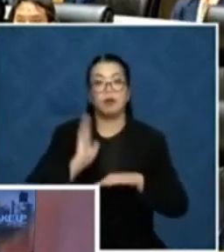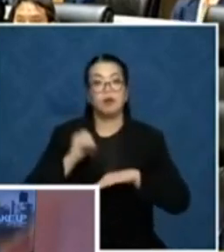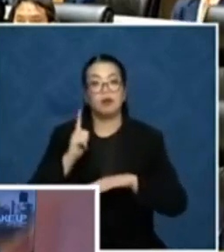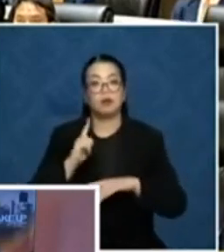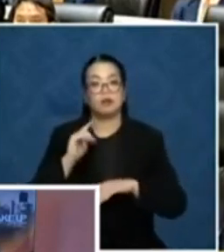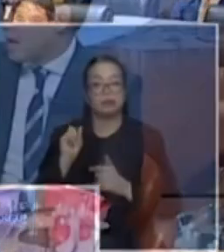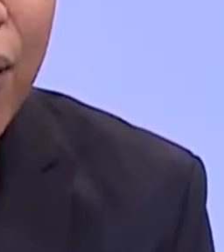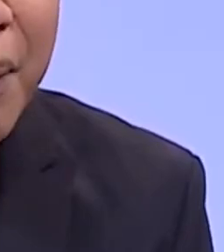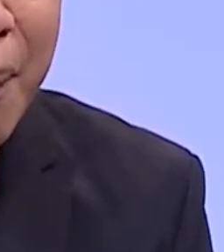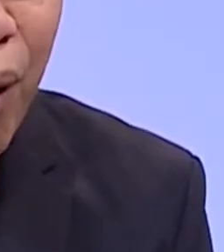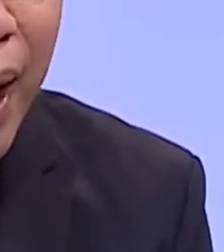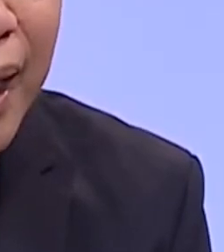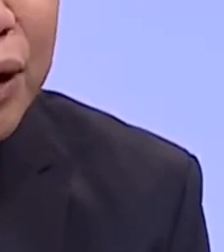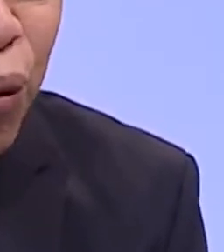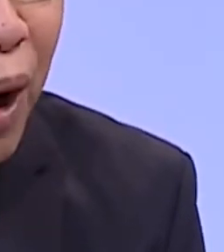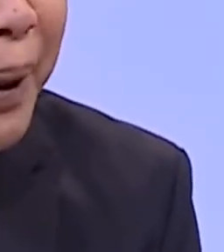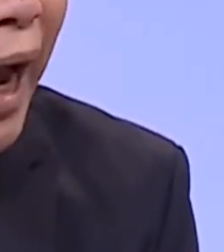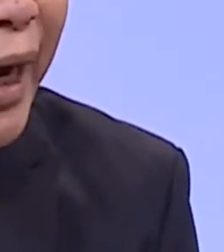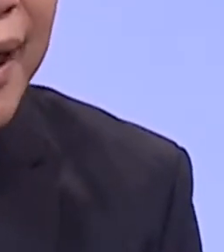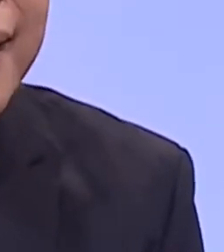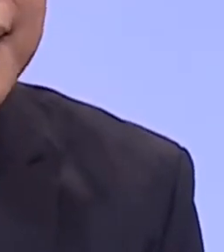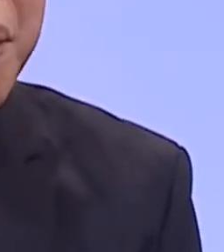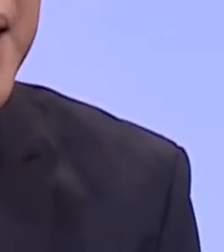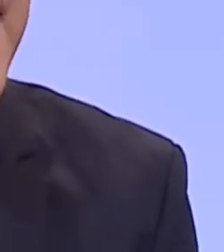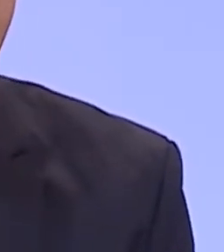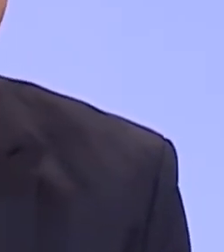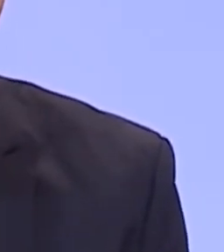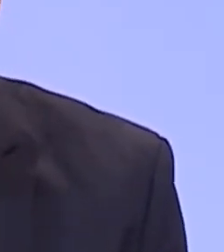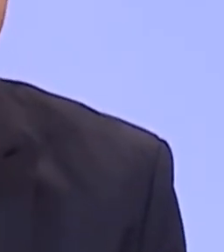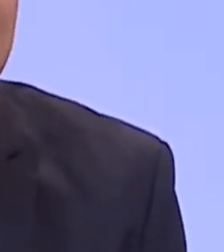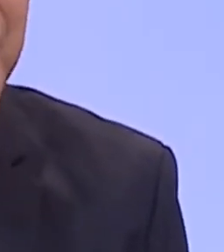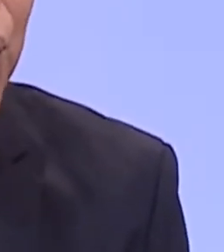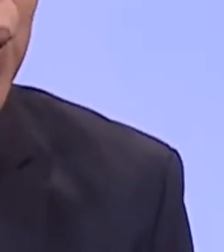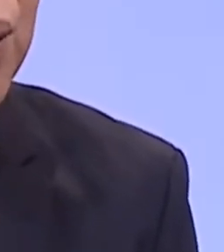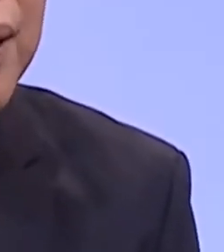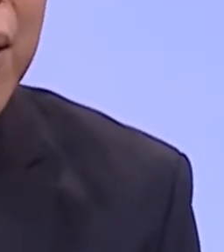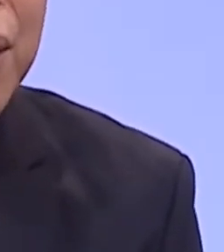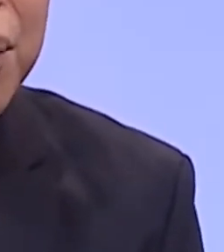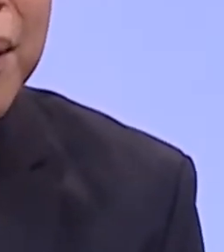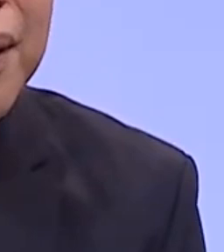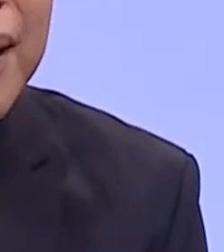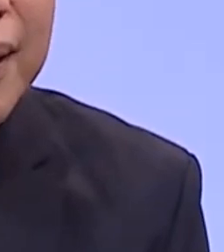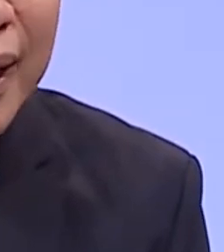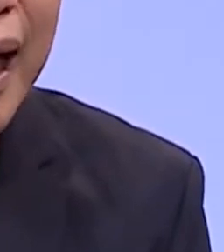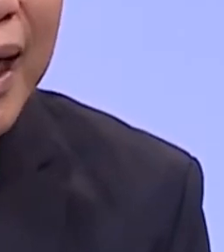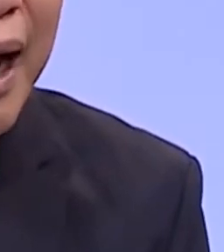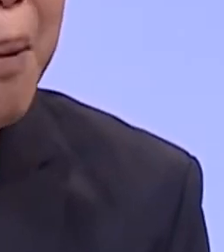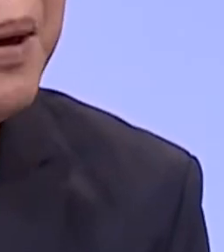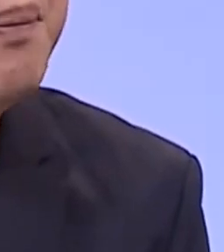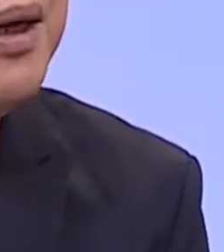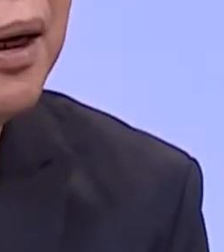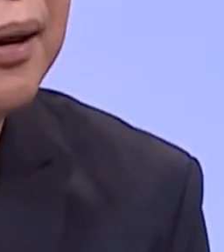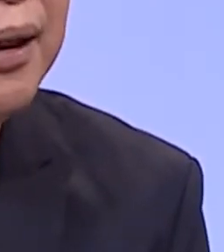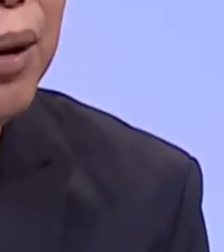คิดว่าคุณฉลาดกว่าคนอื่นหรอวะเราก็ไม่ได้บอกว่าชัวร์เพื่อไทยทำได้แน่อะไรเงี้ยนะมันก็ไม่รู ้ เรา ก็รู้ก่อน สถาน